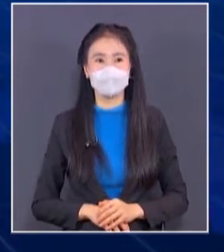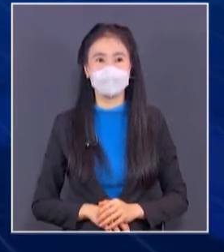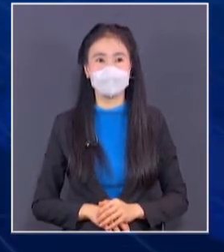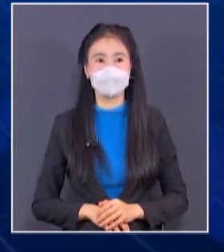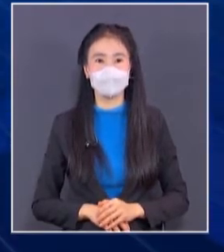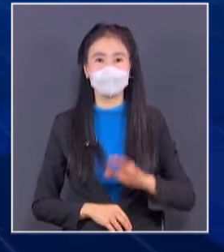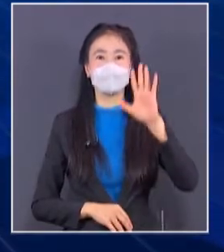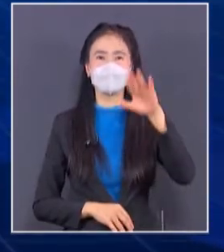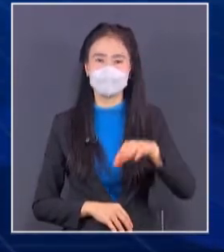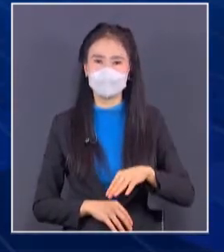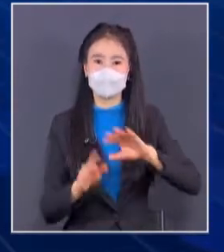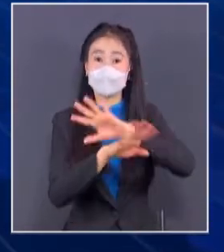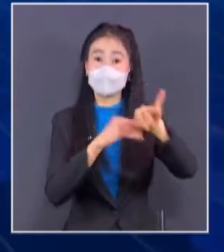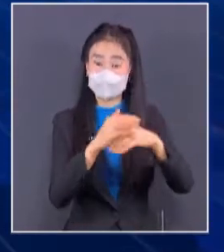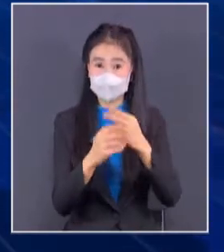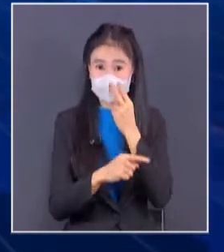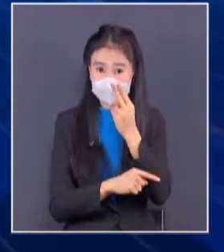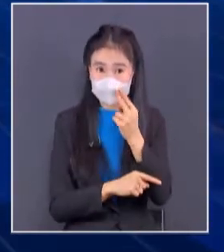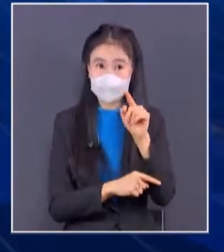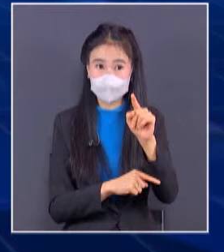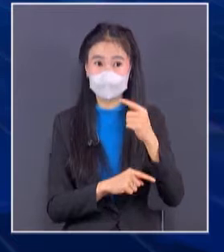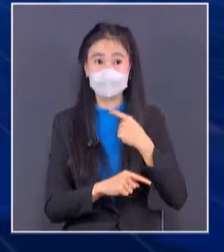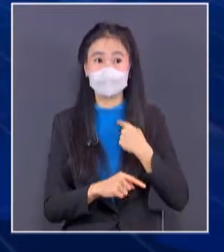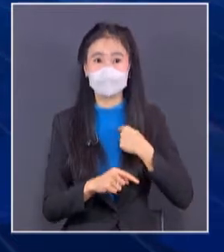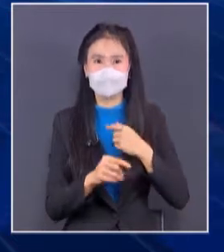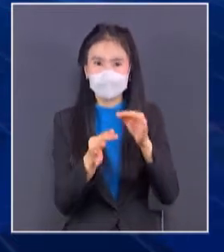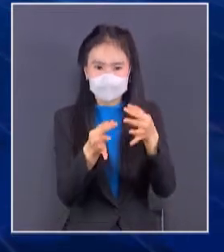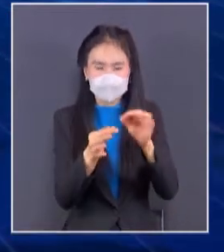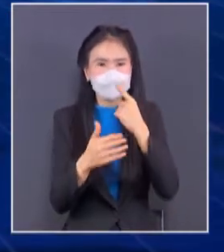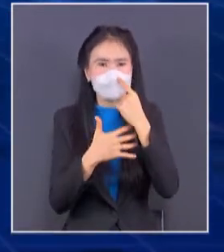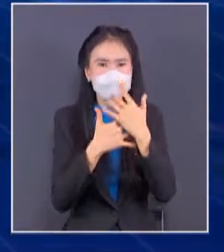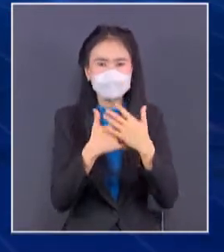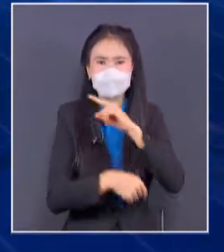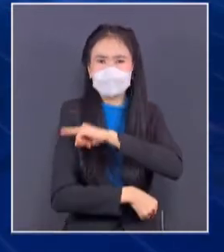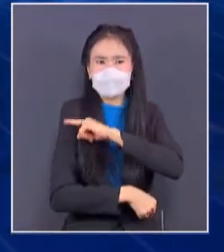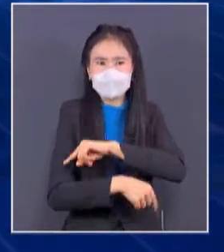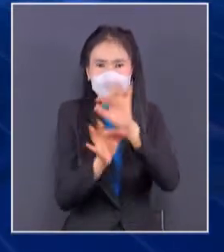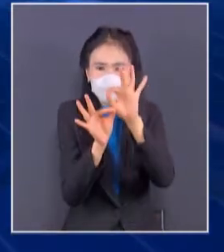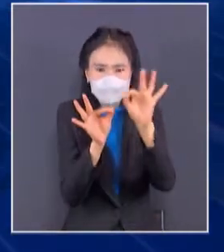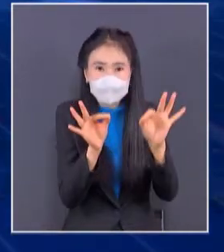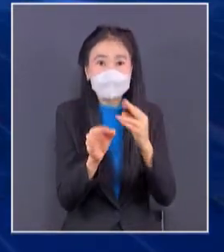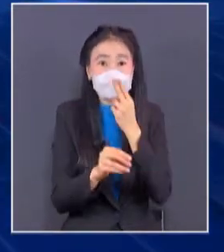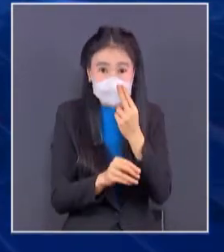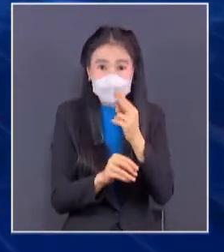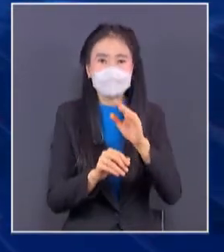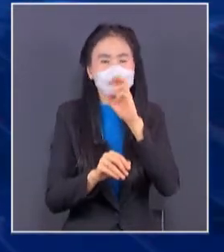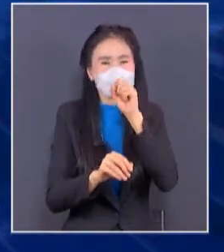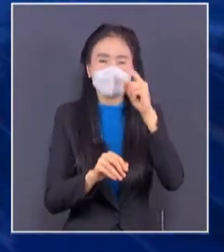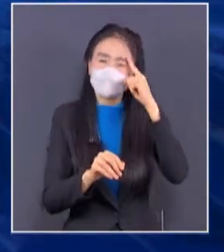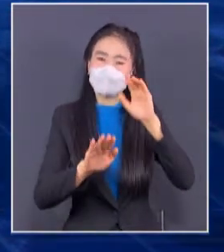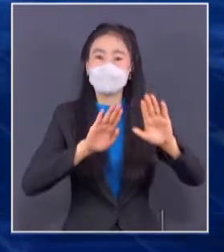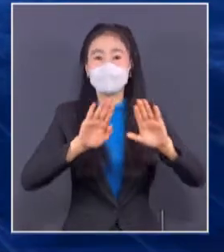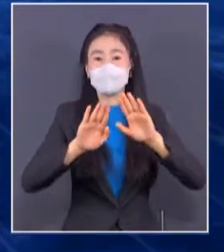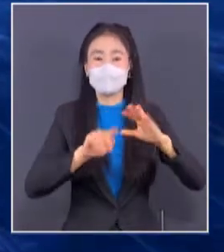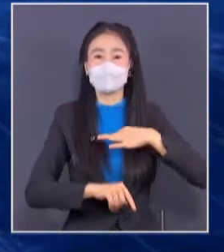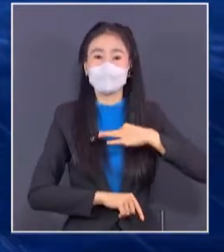้เนี่ยพวกเราดูพร้อมกันนะครับมันมีรอยเป็นดวงๆเล็กๆเนี่ยสีขาวนะฮะแล้วเราไปเปรียบเทียบกับ